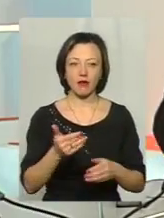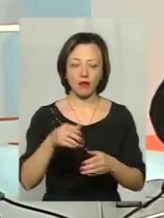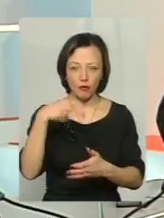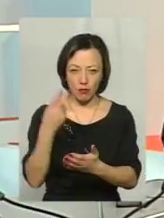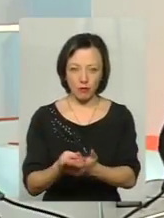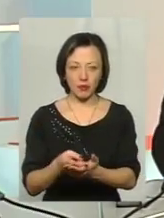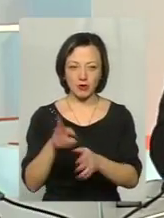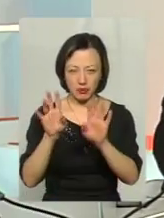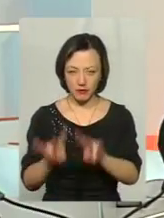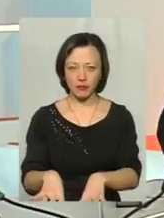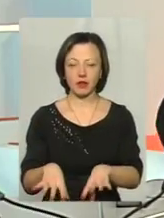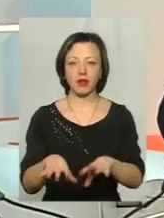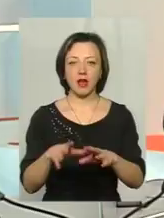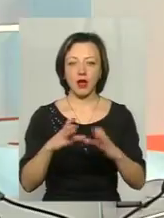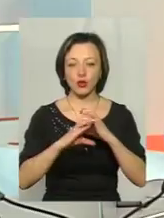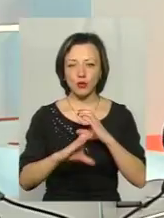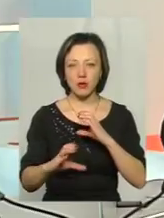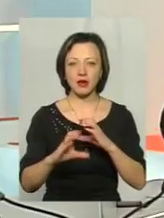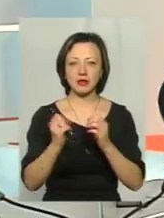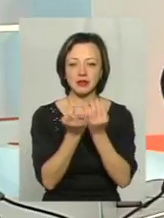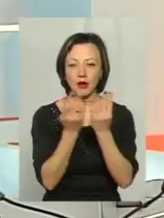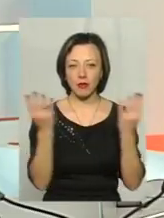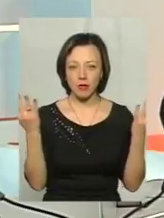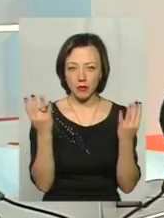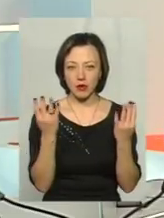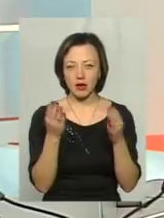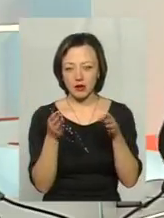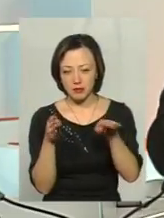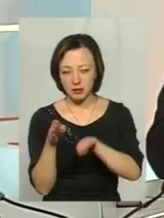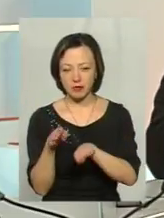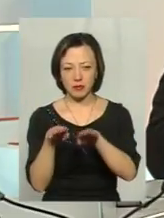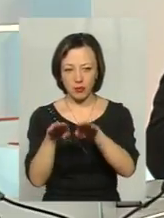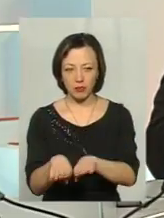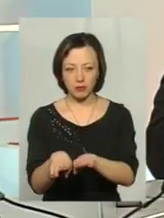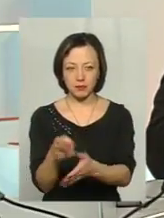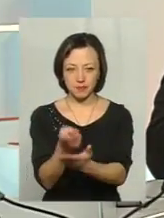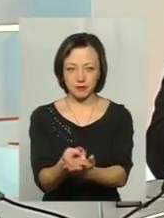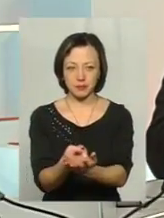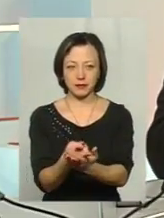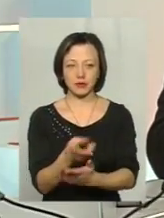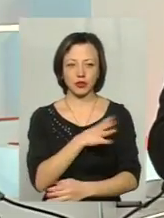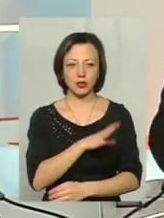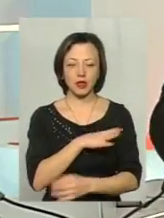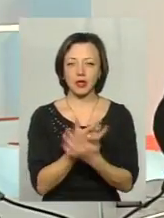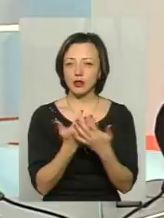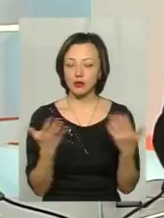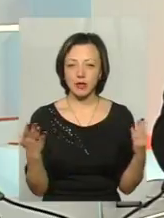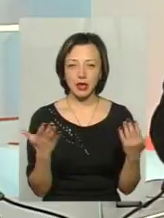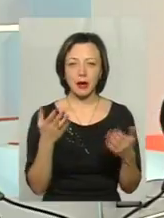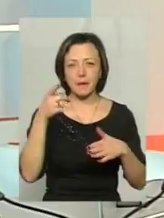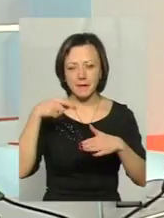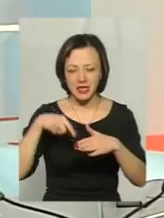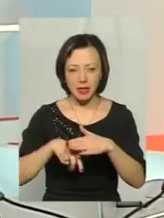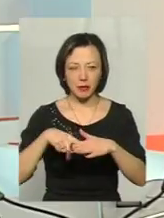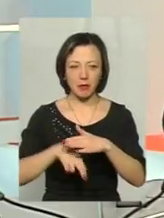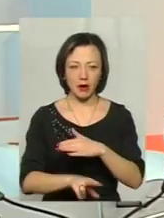канаву. Труба, навіть за забором, за бордюром забора можна впасти, перечекати. Тобто різноманітні. Підземний